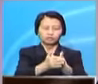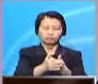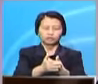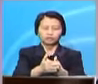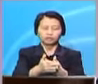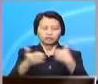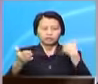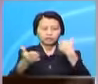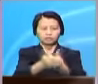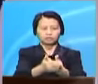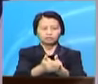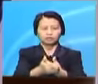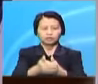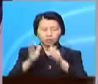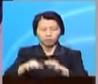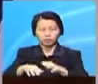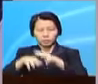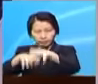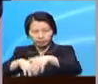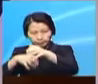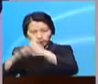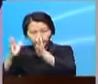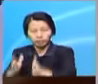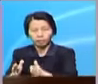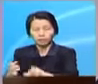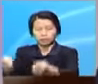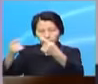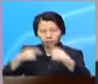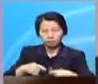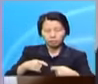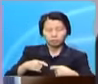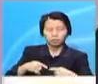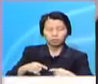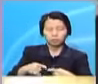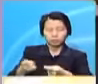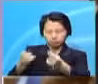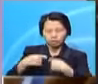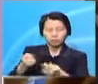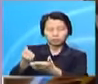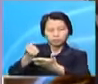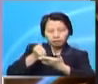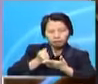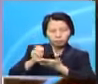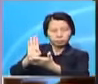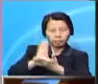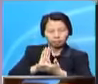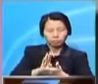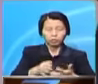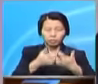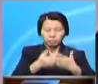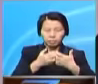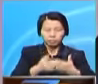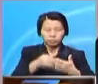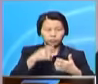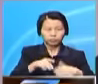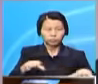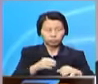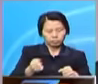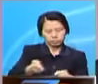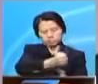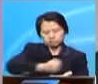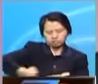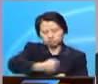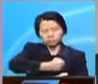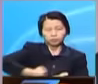pihak Peladang dan Edah Barat Laut memberi saya bantuan mesin untuk apa mengisar